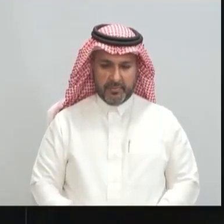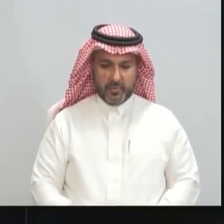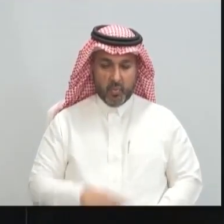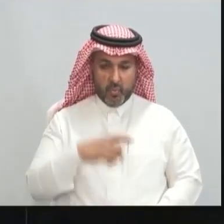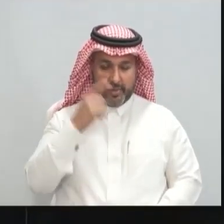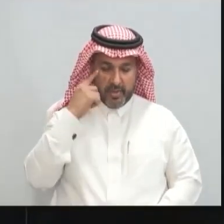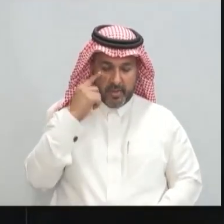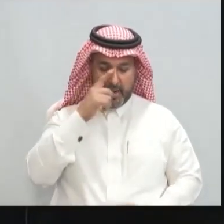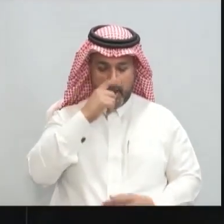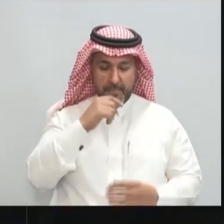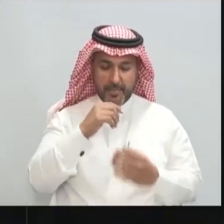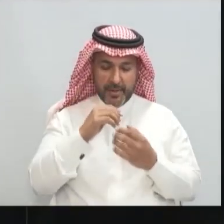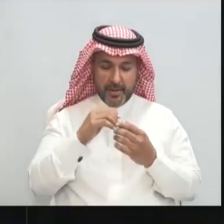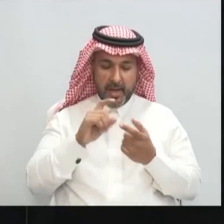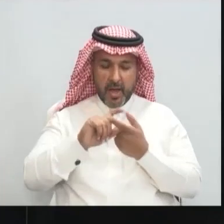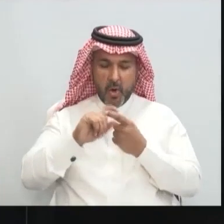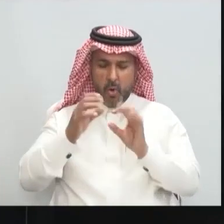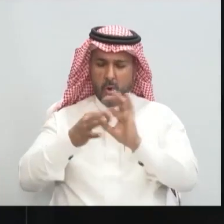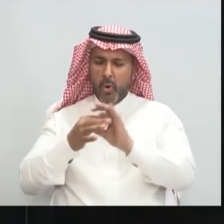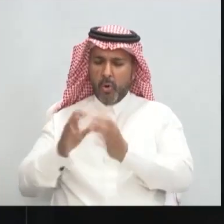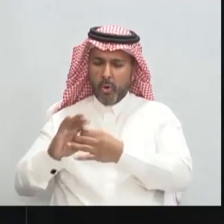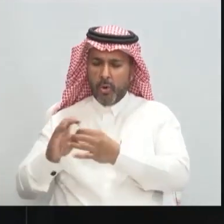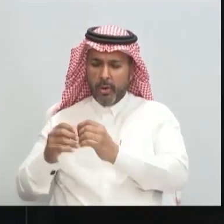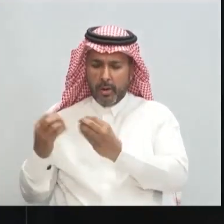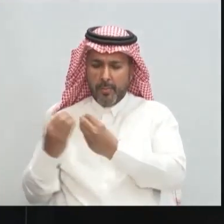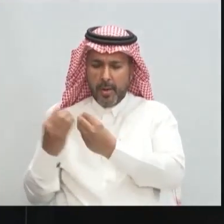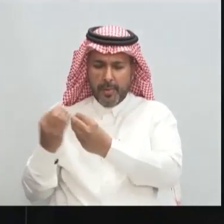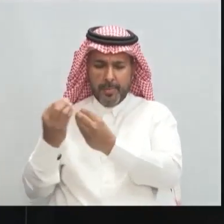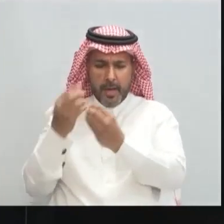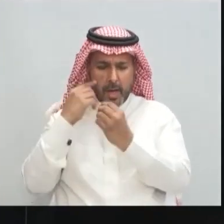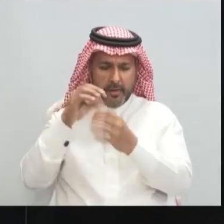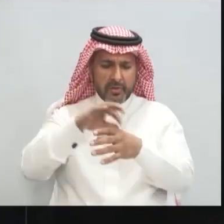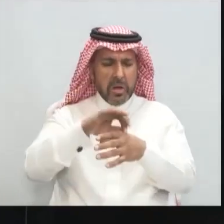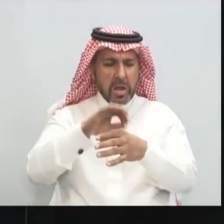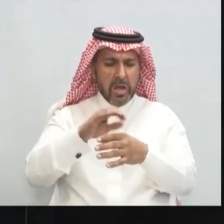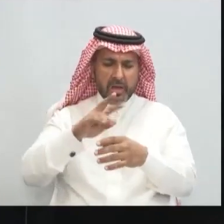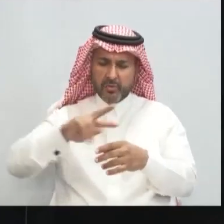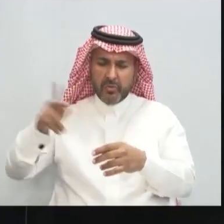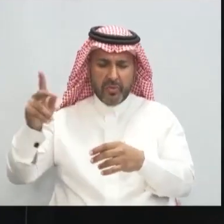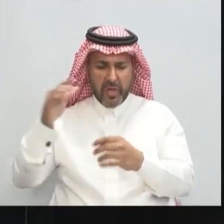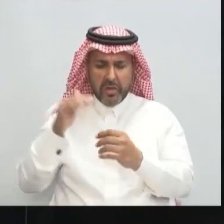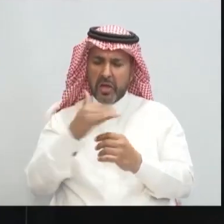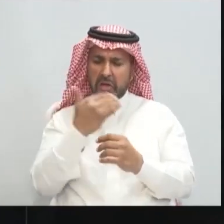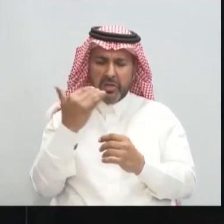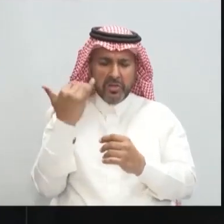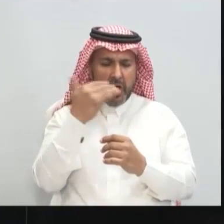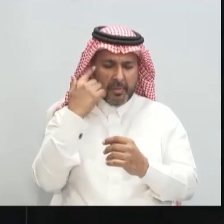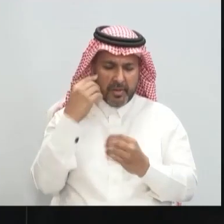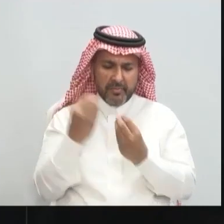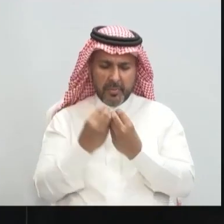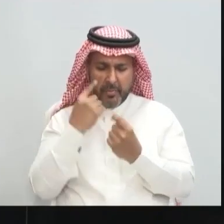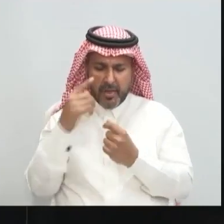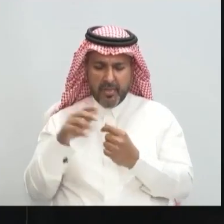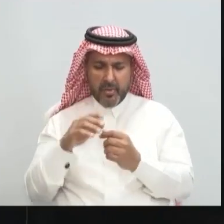الاقسام في المبيعات التسويق وهو يعمل مثلا في الاداره الماليه وغيره بالتاكيد سيكون هذه الشبكه مفيده له في التواصل اما اذا